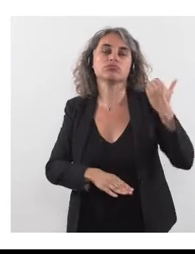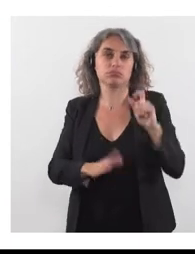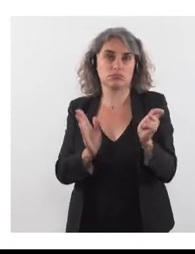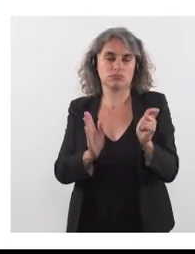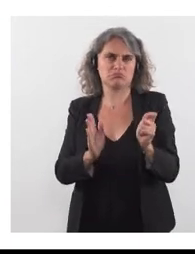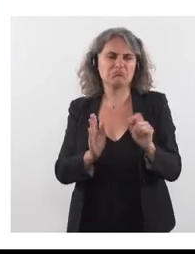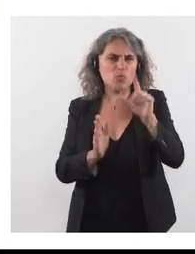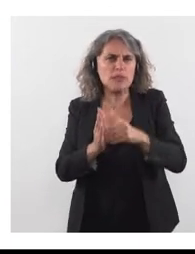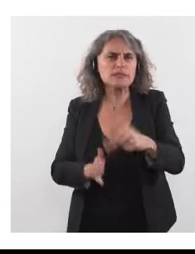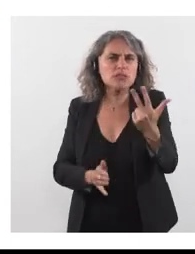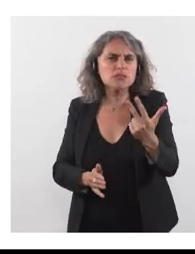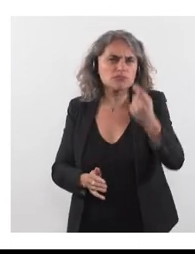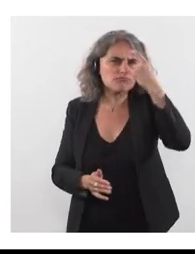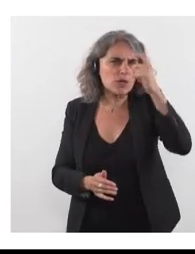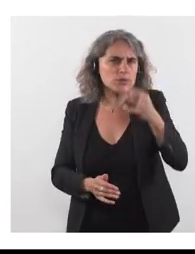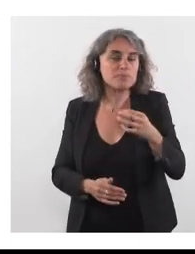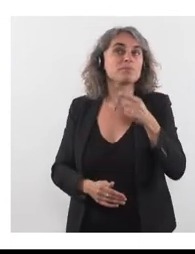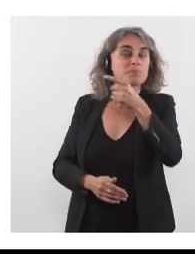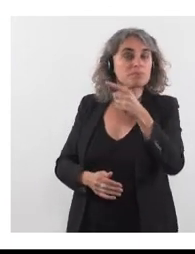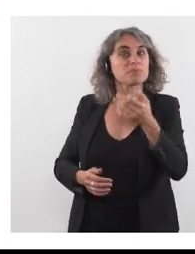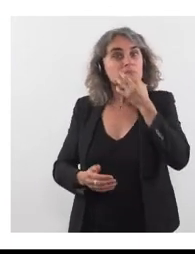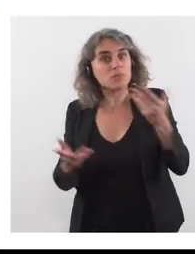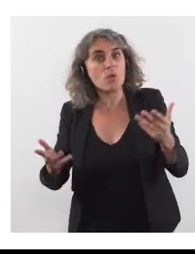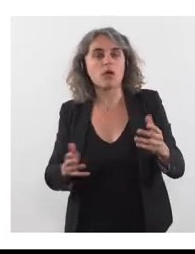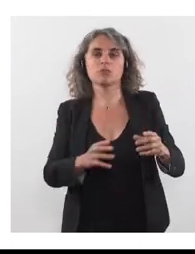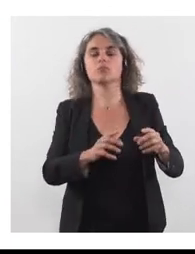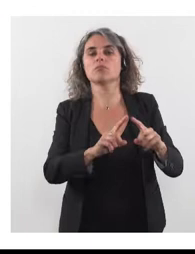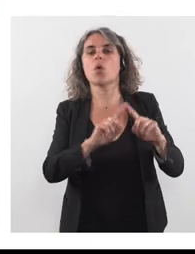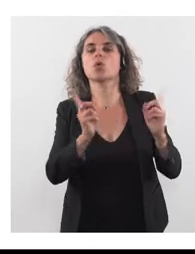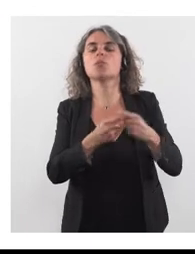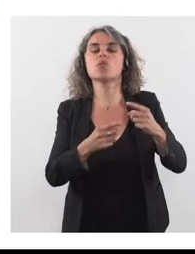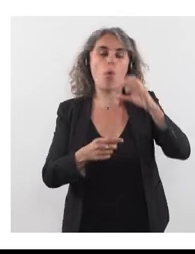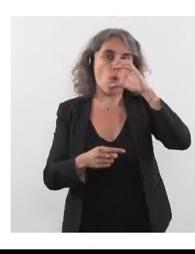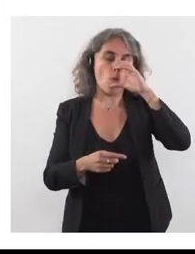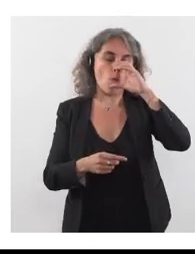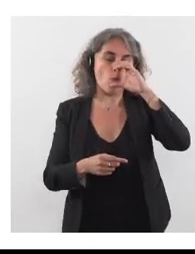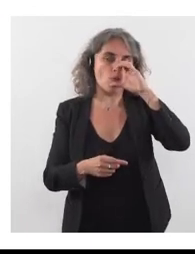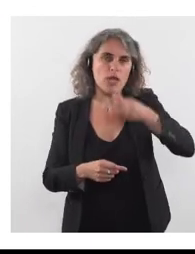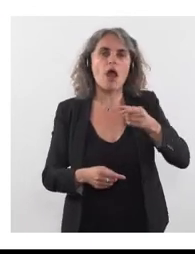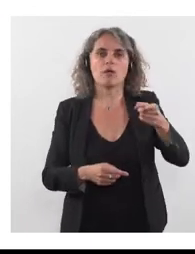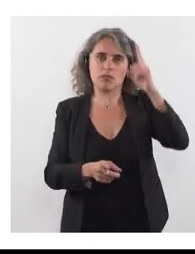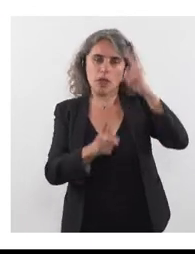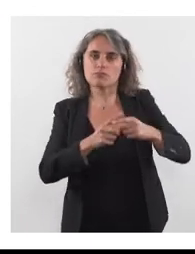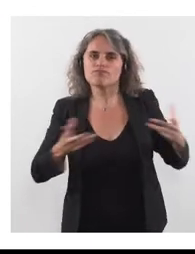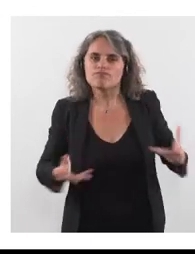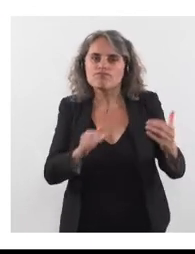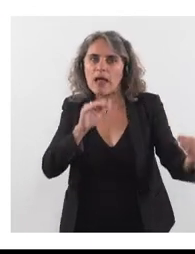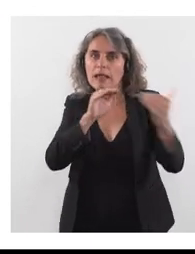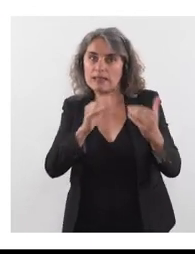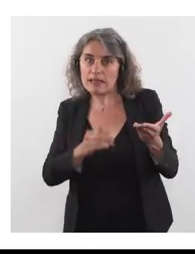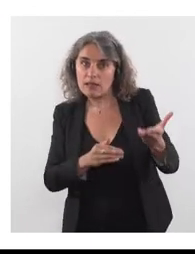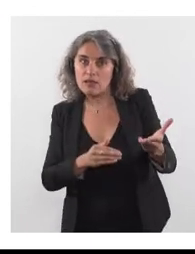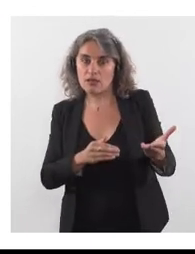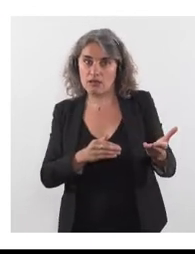2013, si ma mémoire est bonne, elle a considéré que la commission bulgare pour la promotion de l'égalité n'était pas une